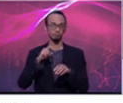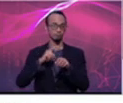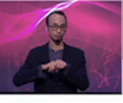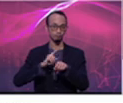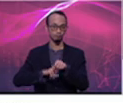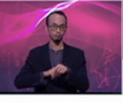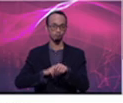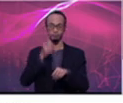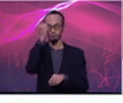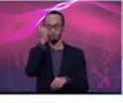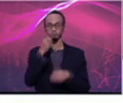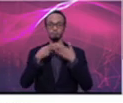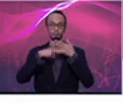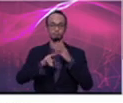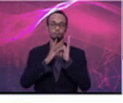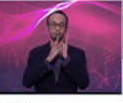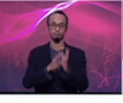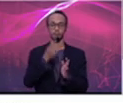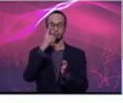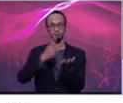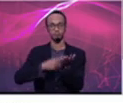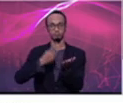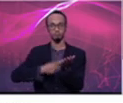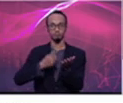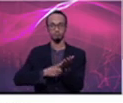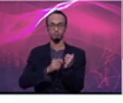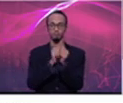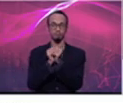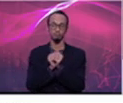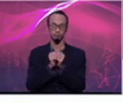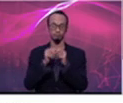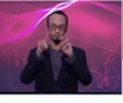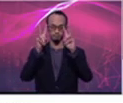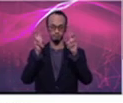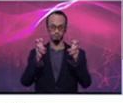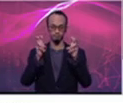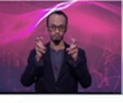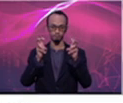kahirah bagi rundingan kejatan senjata serta perbincangan berhubung bantuan